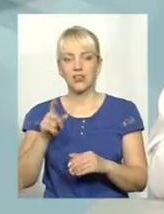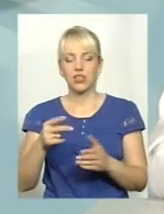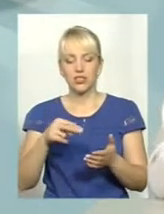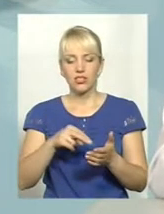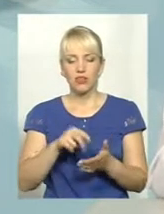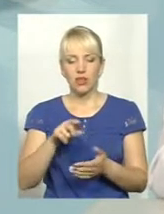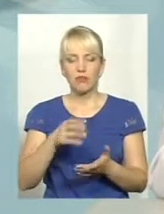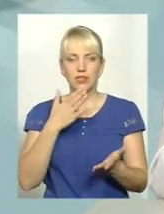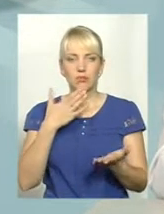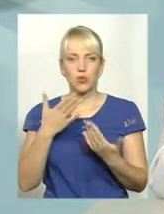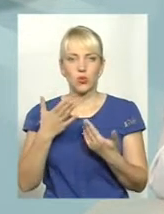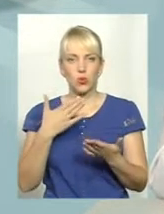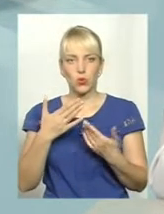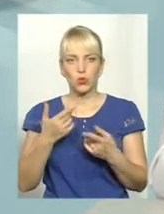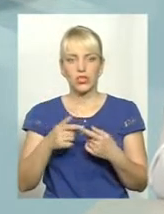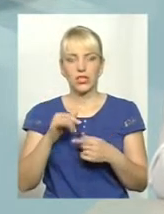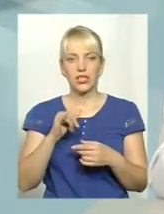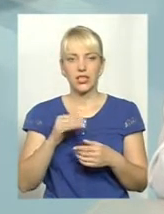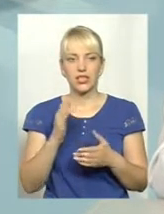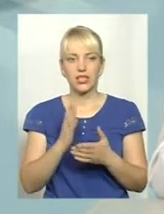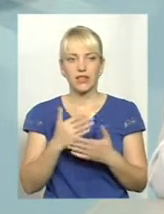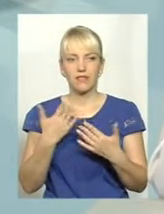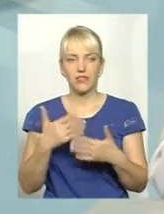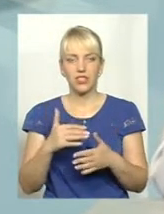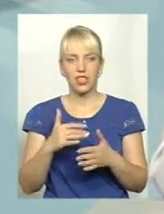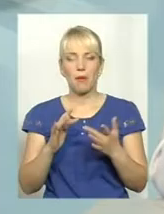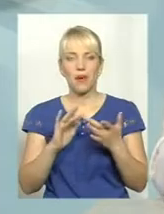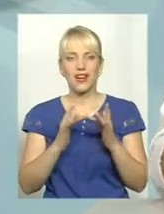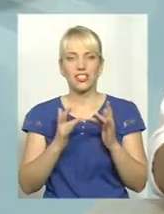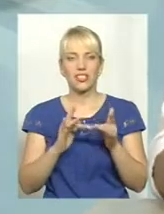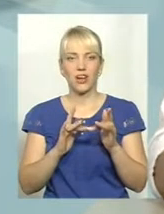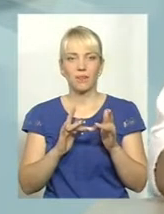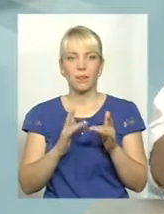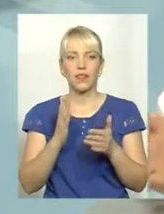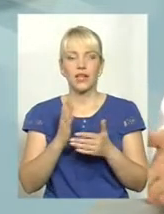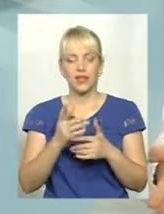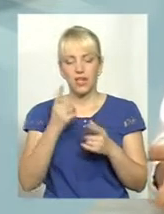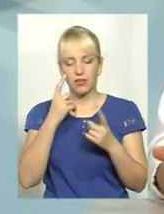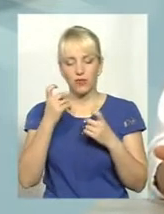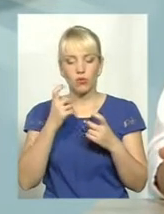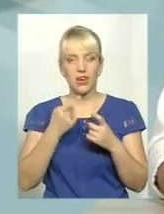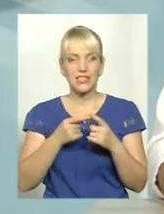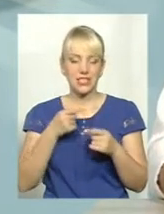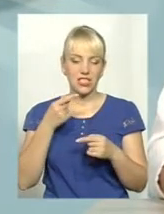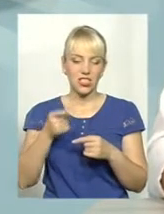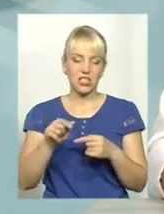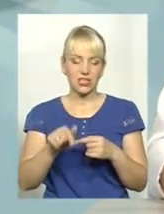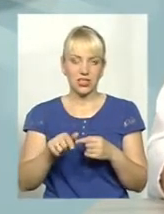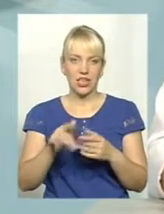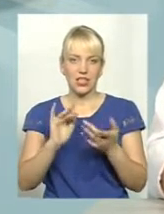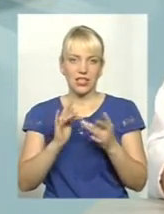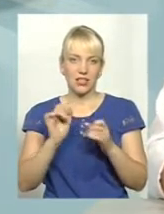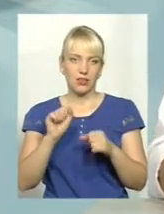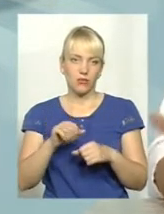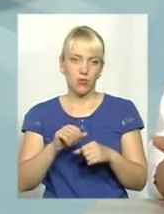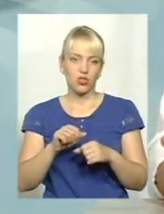сільські бібліотеки, вони завжди були місцем збору інтелігенції, і це місце, через яке там проходять